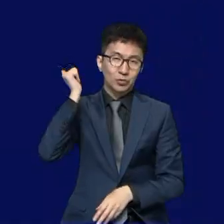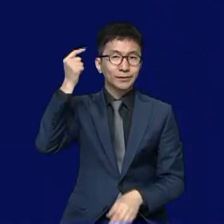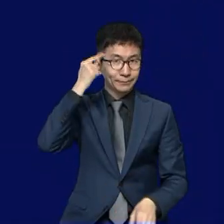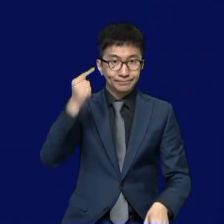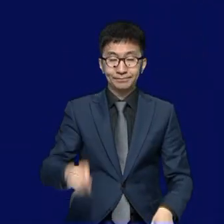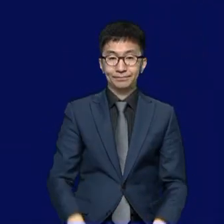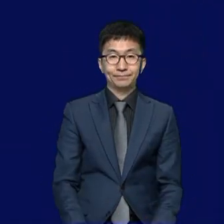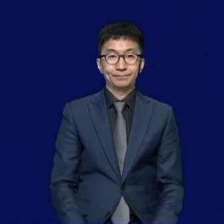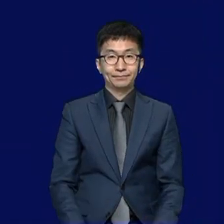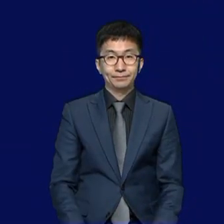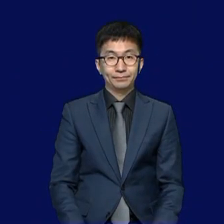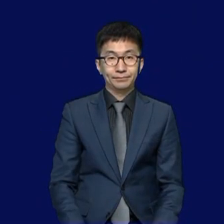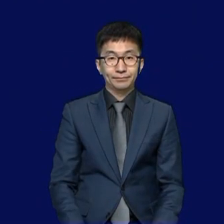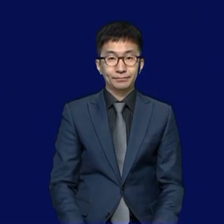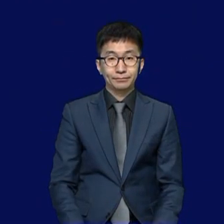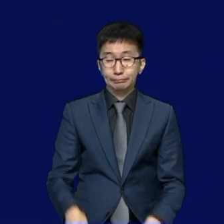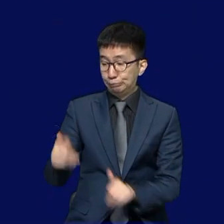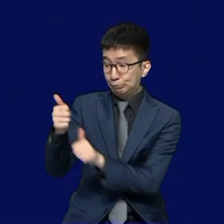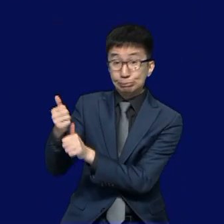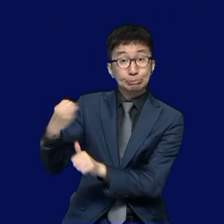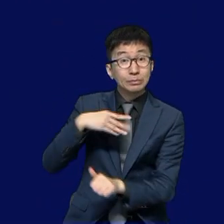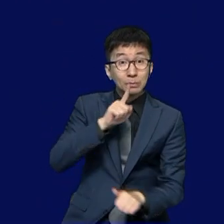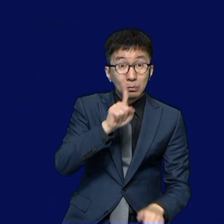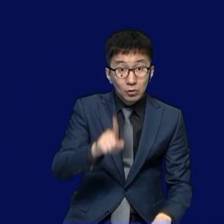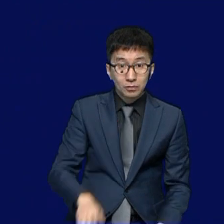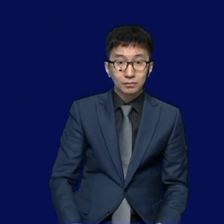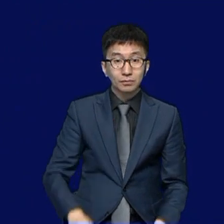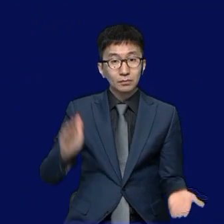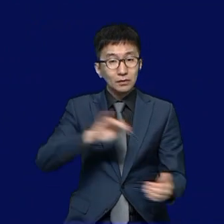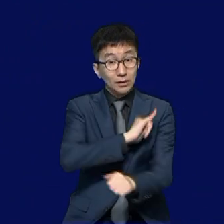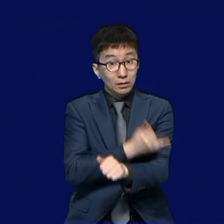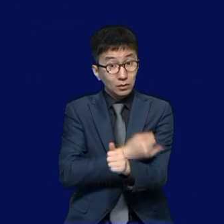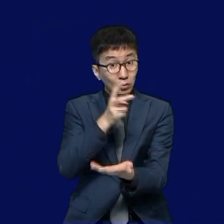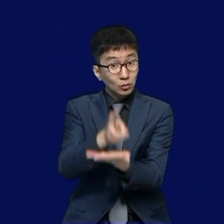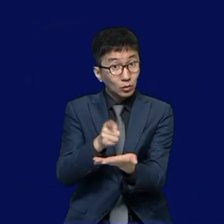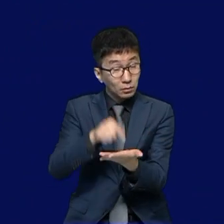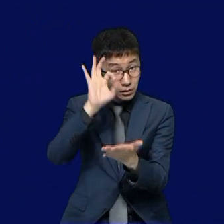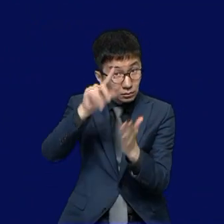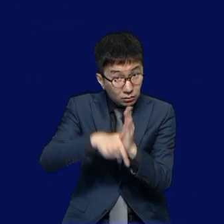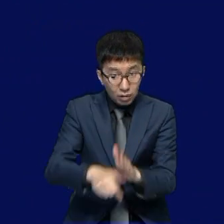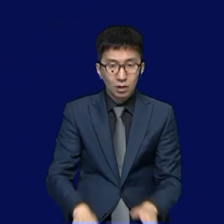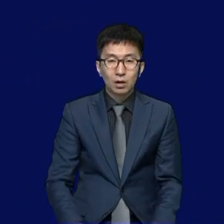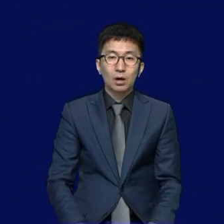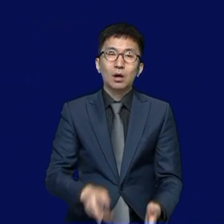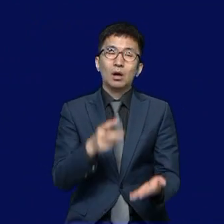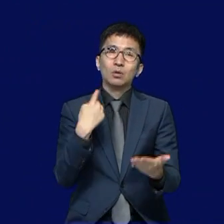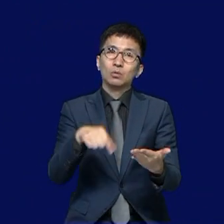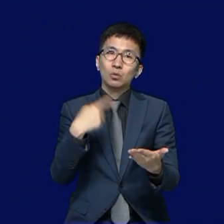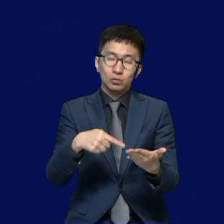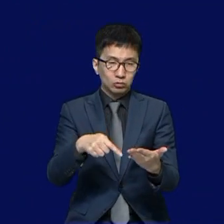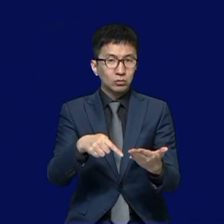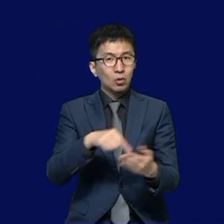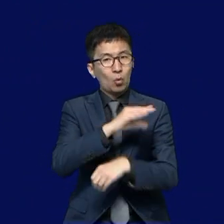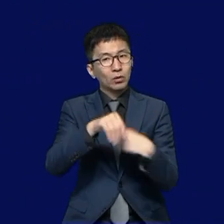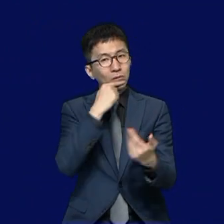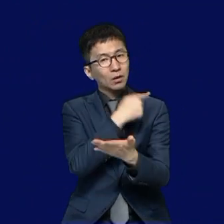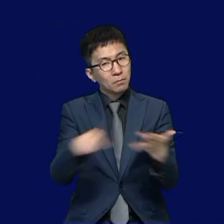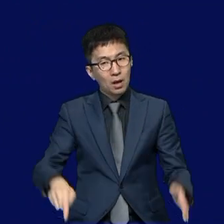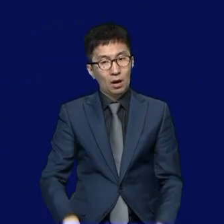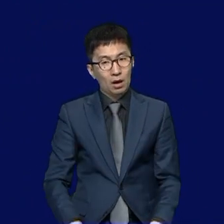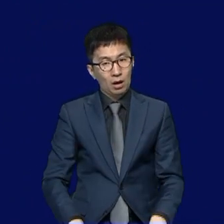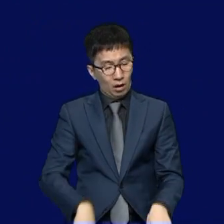것입니다. 대통령실 핵심 관계자는 학생 인권조례가 교육 현장을 왜곡하고 교사들의 지도권을 침해하는